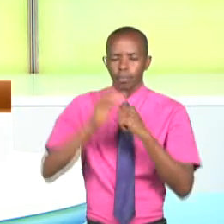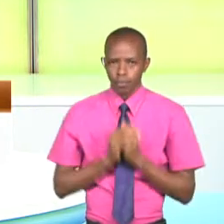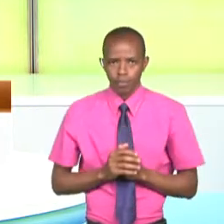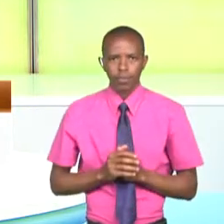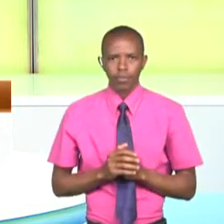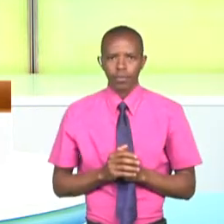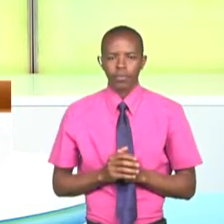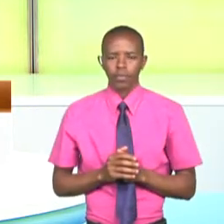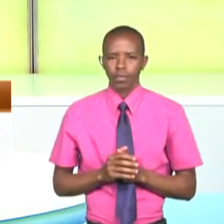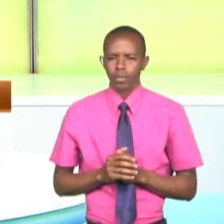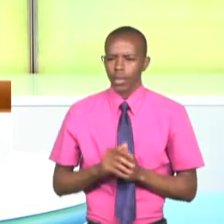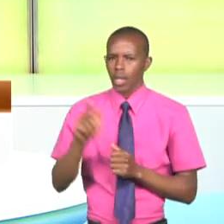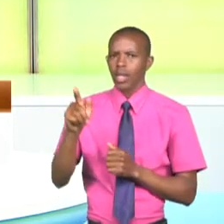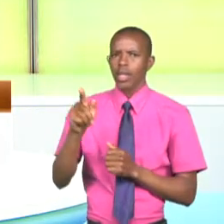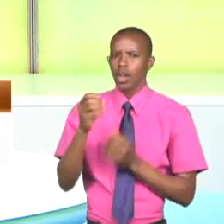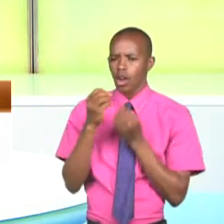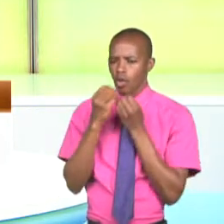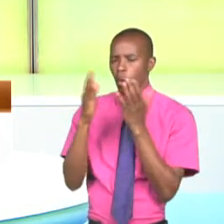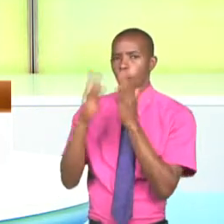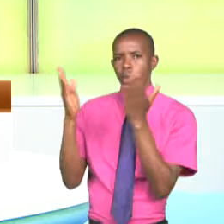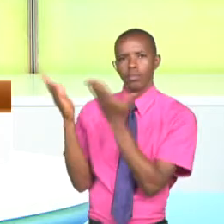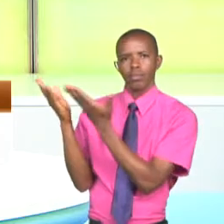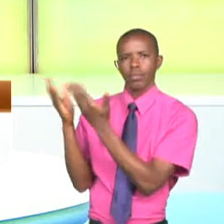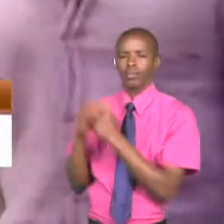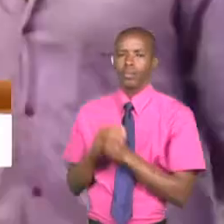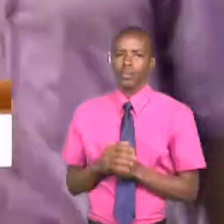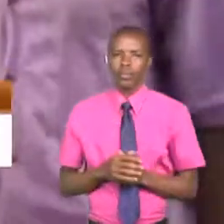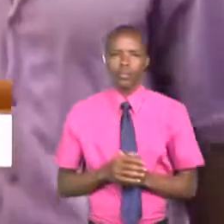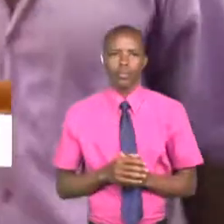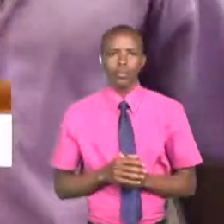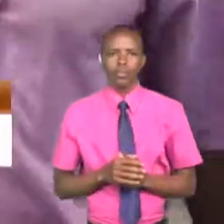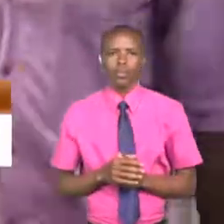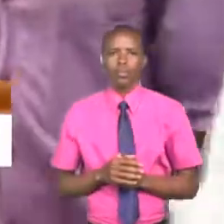Majibu Kisau anatuarifu zaidi.